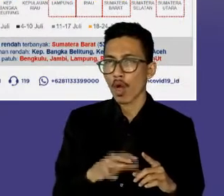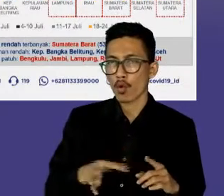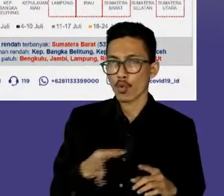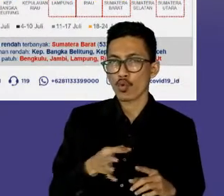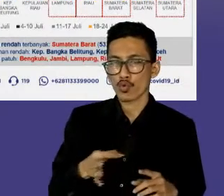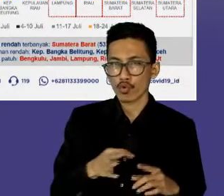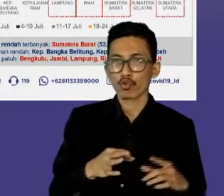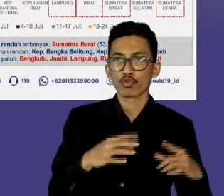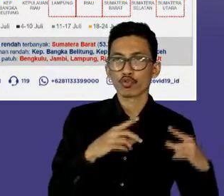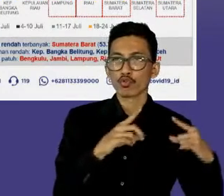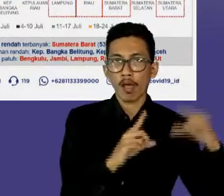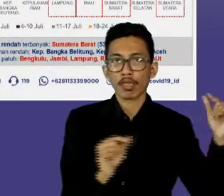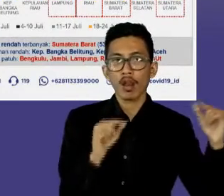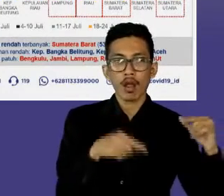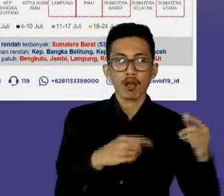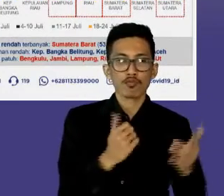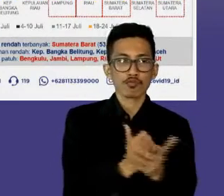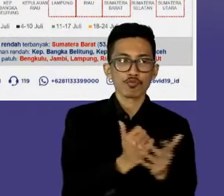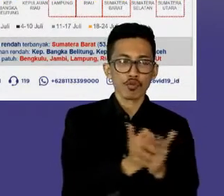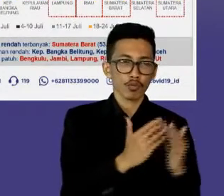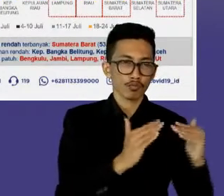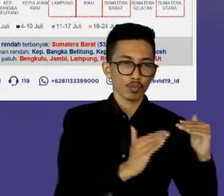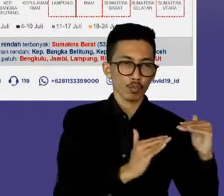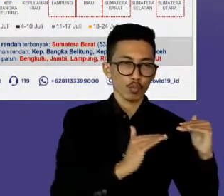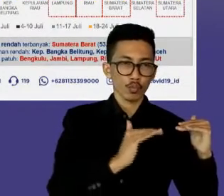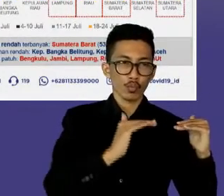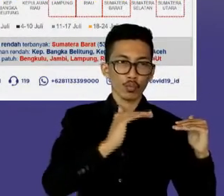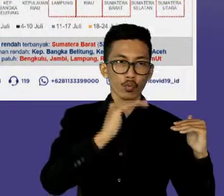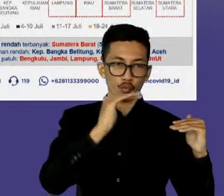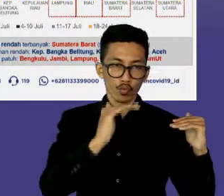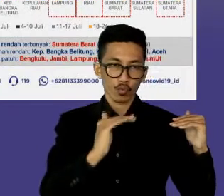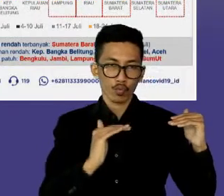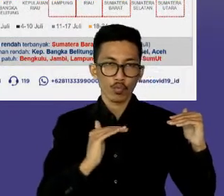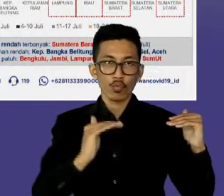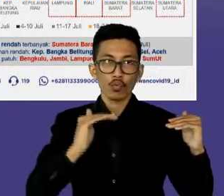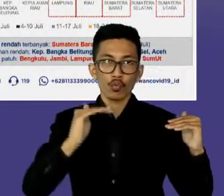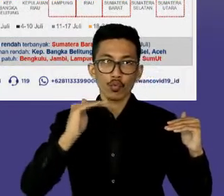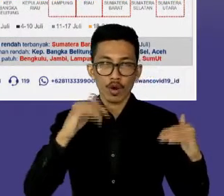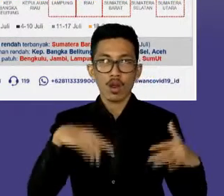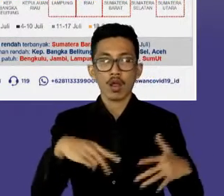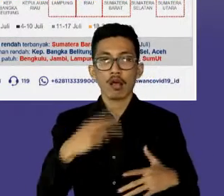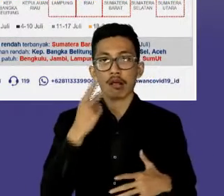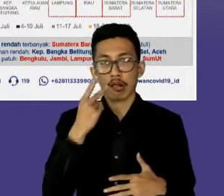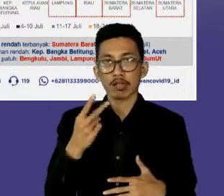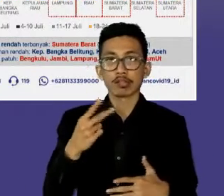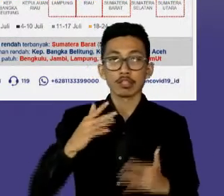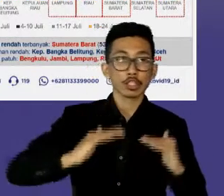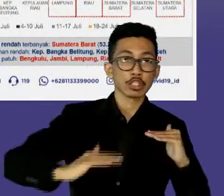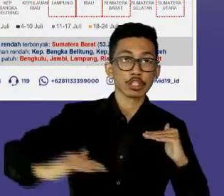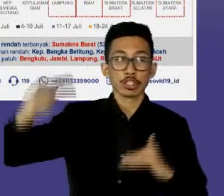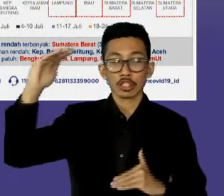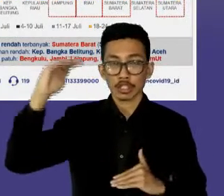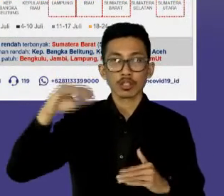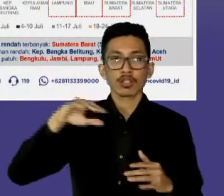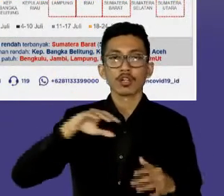ada yang di terakhir malah semakin luas wilayah yang tidak patuhnya. Paling tinggi tadi cakupan ketidakpatuhan di Sumatera